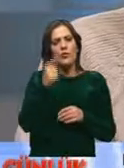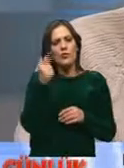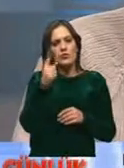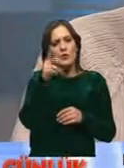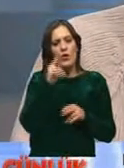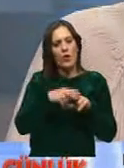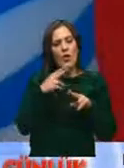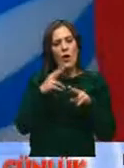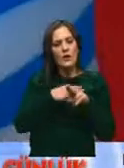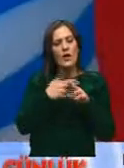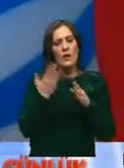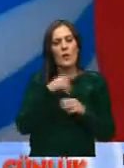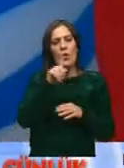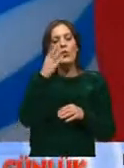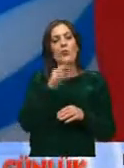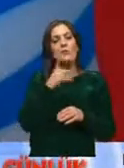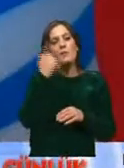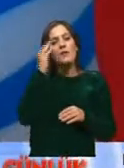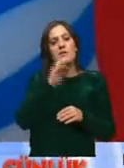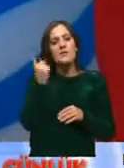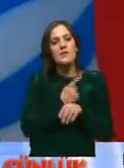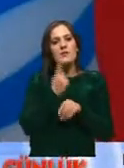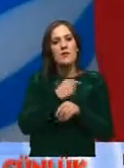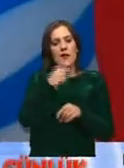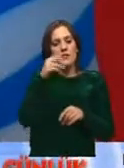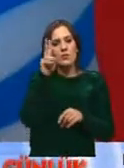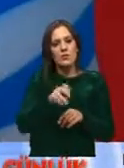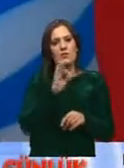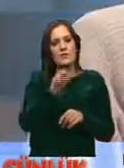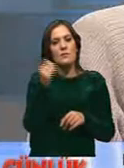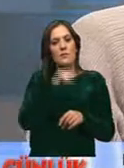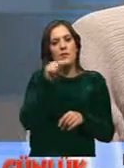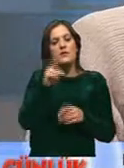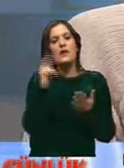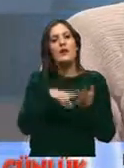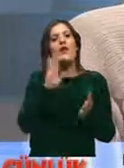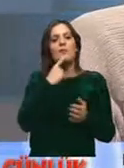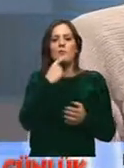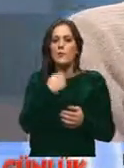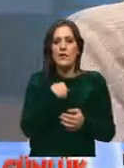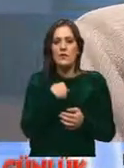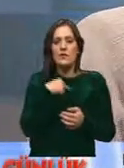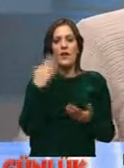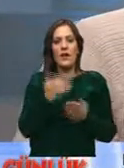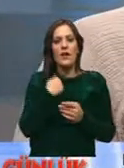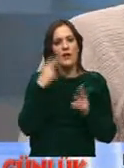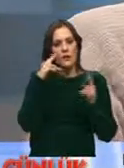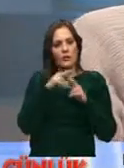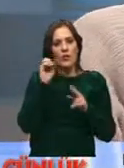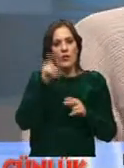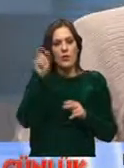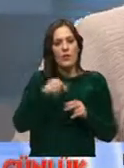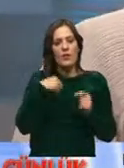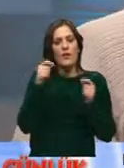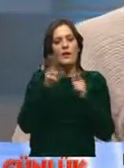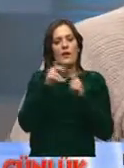örnek, minik bir örnek ama. O 10 olmasaydı belki hiçbir zaman olmayacaktı. Eksi otur 0, bir daha da seni kaldırmıyorum deseydi. Hala da görüşürüz öğretmenimle,